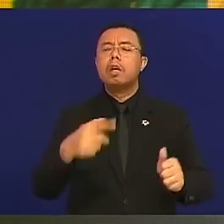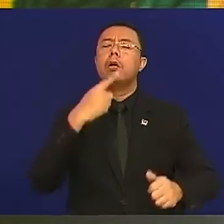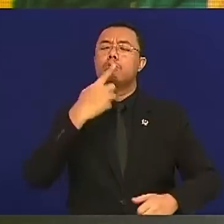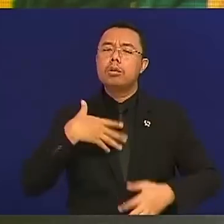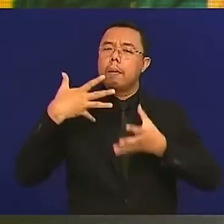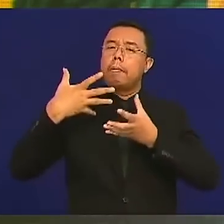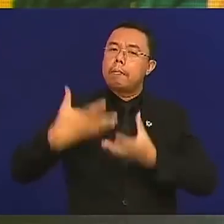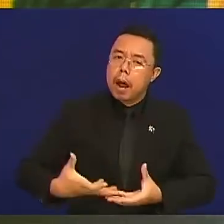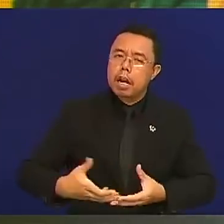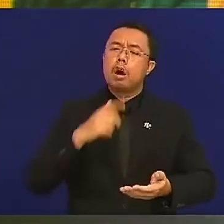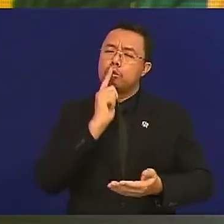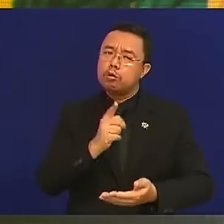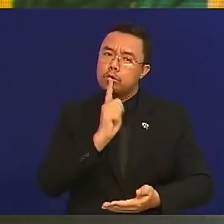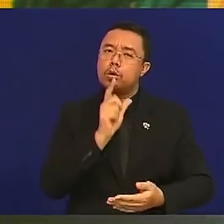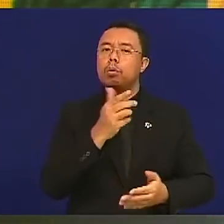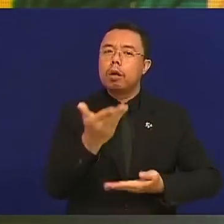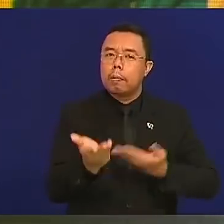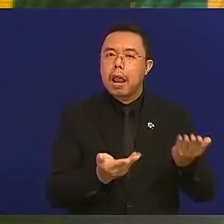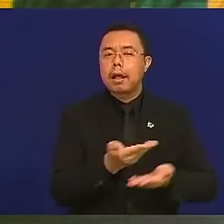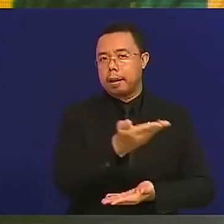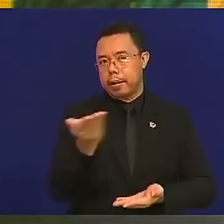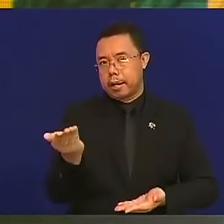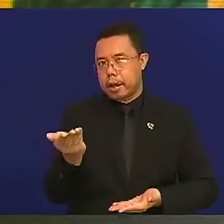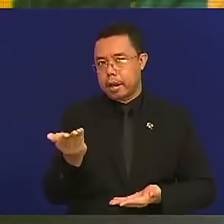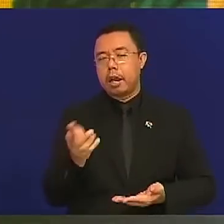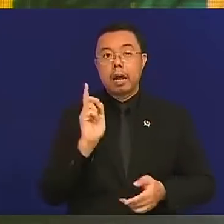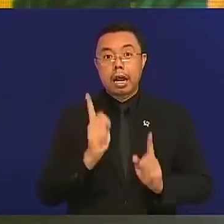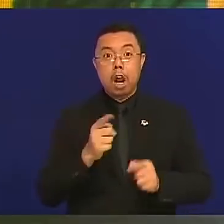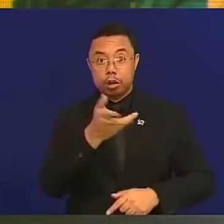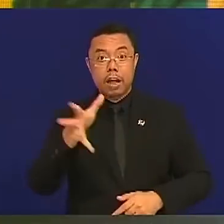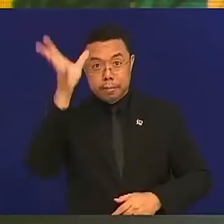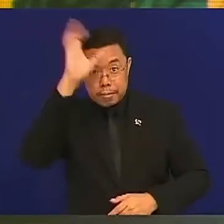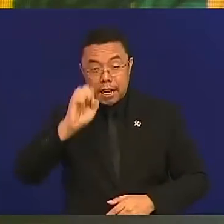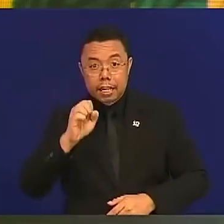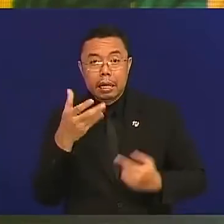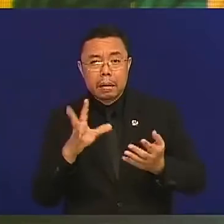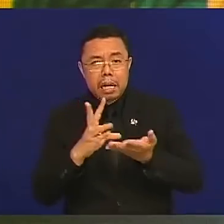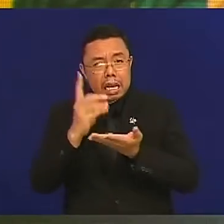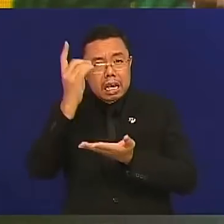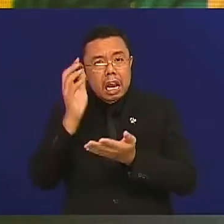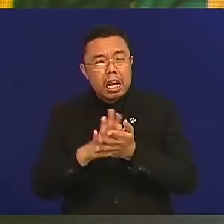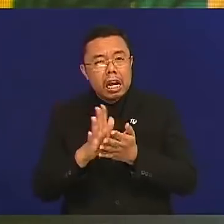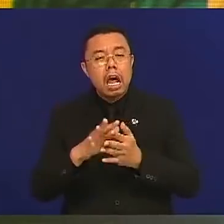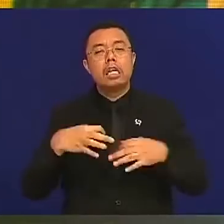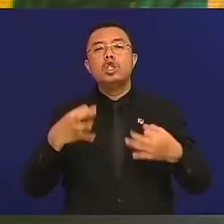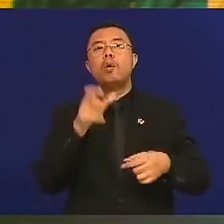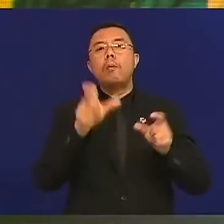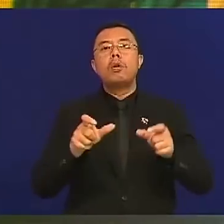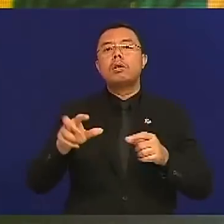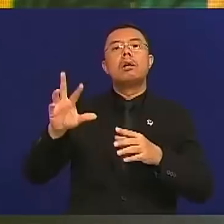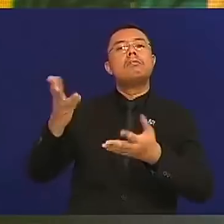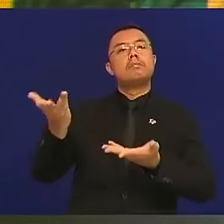Miliki beban yang sungguh-sungguh. Dengan mengerti nilai jiwa manusia, mendapatkan